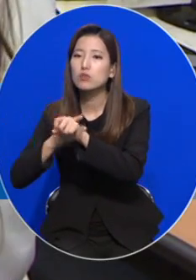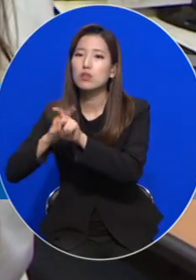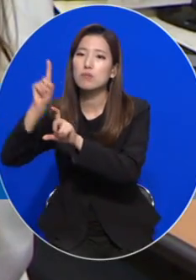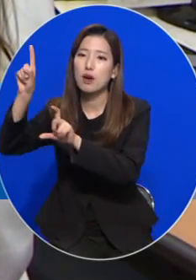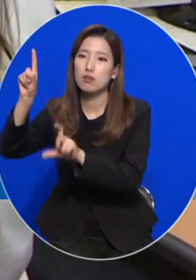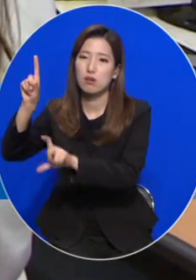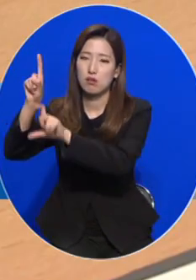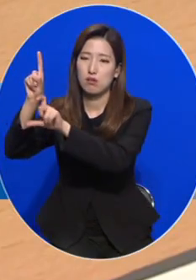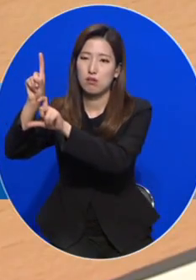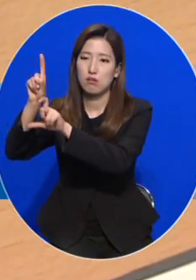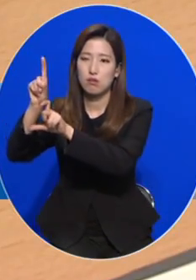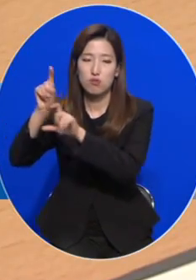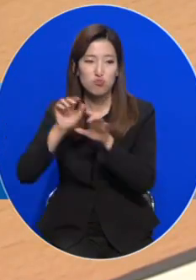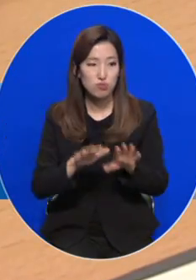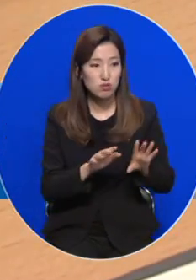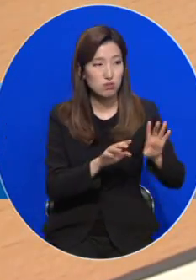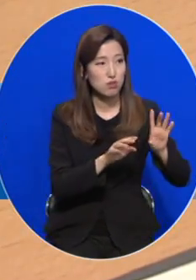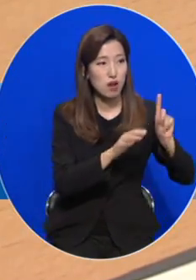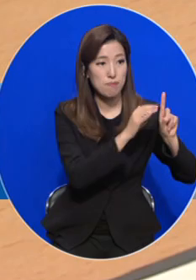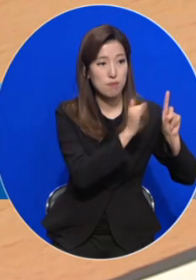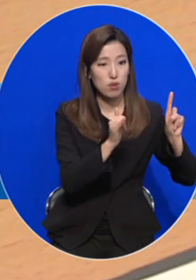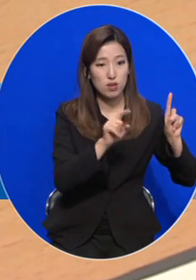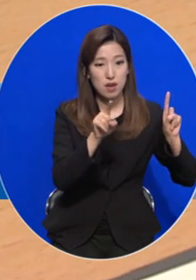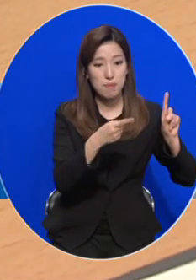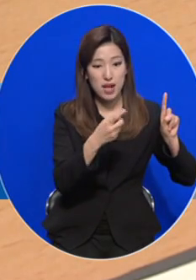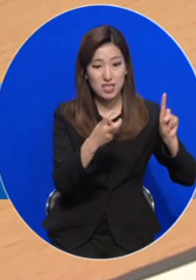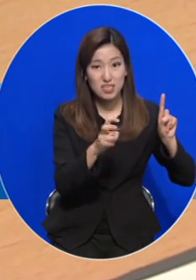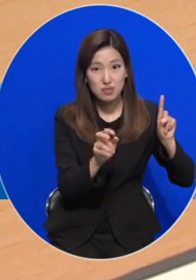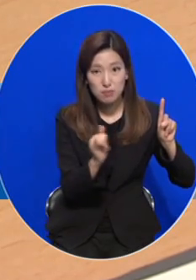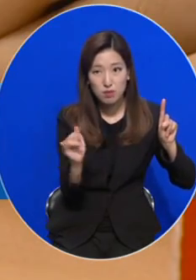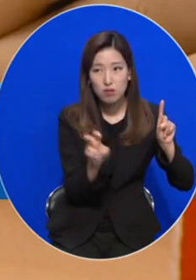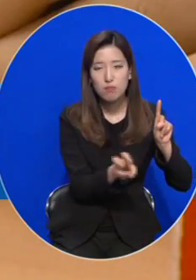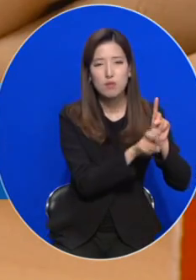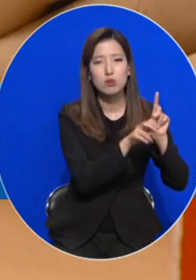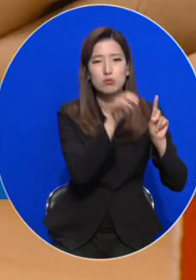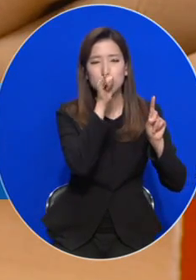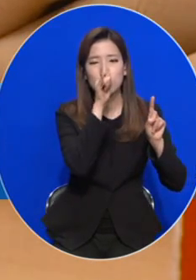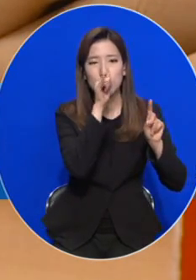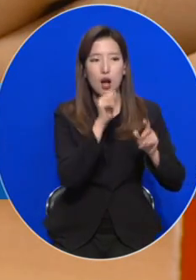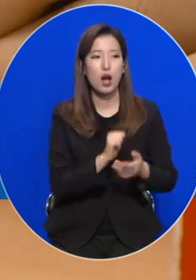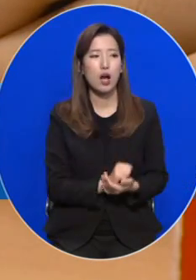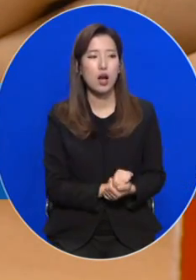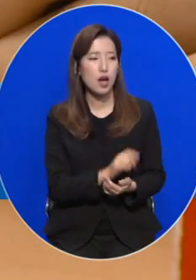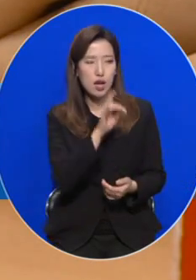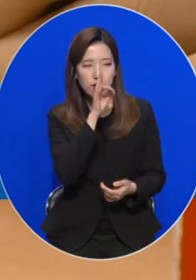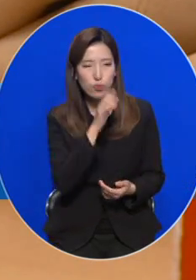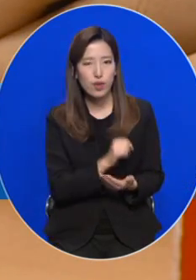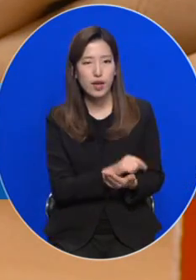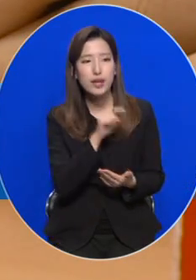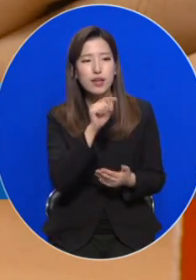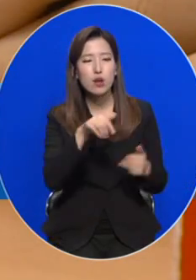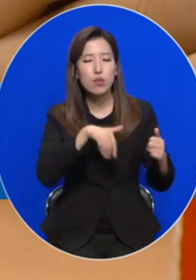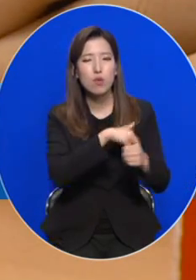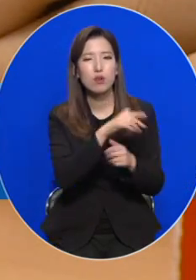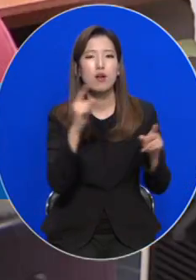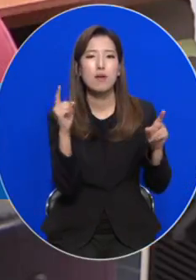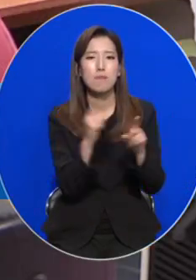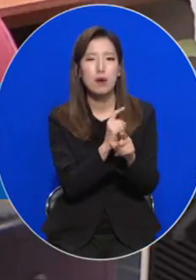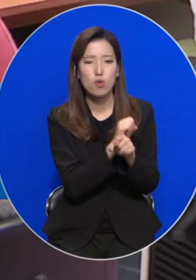법무검찰개혁위원회가 정신질환 범죄자의 치료와 재활을 촉진하고 원활한 사회복귀를 지원하기 위해 치료 환경 개선을